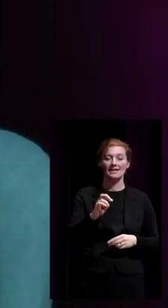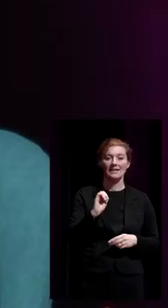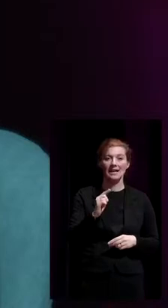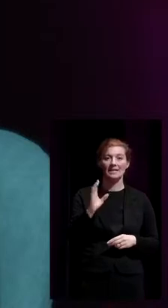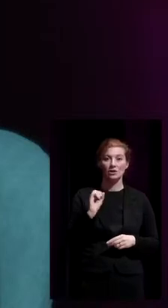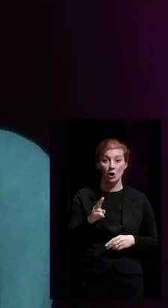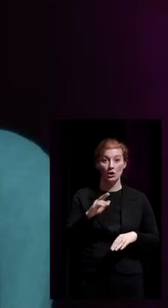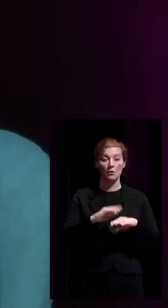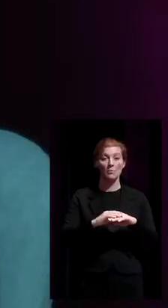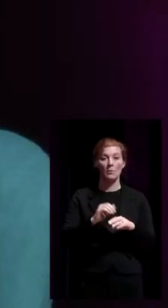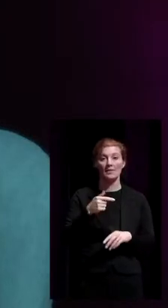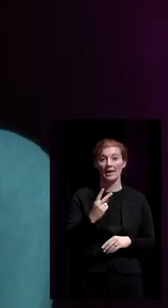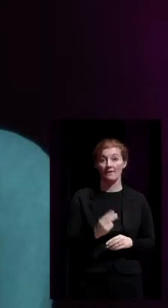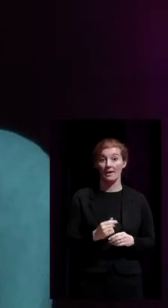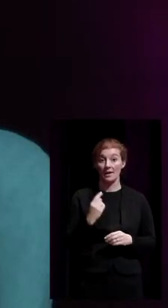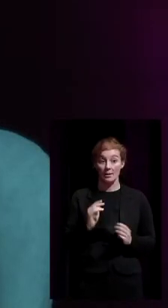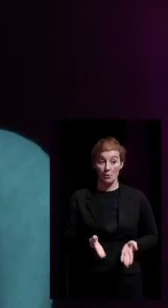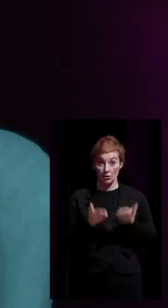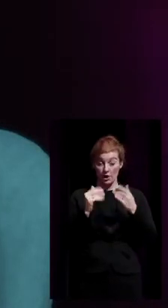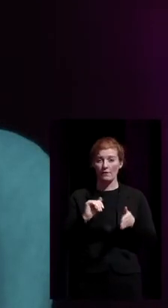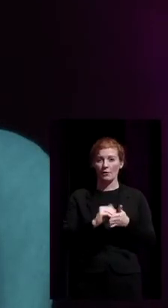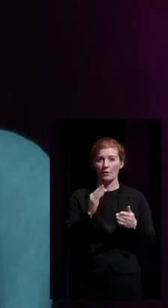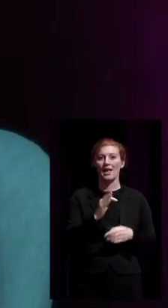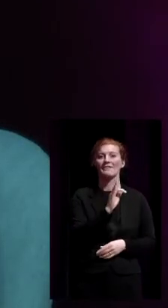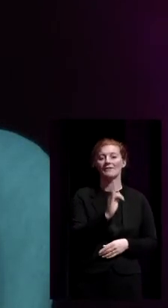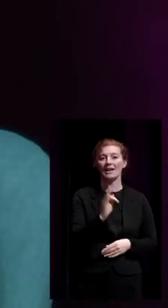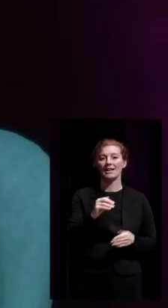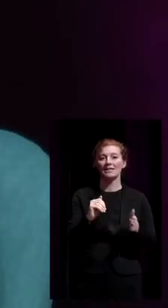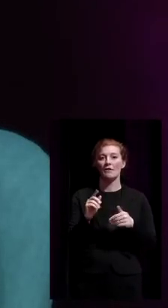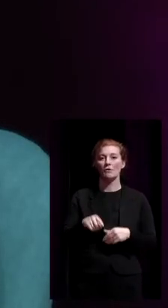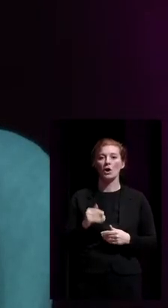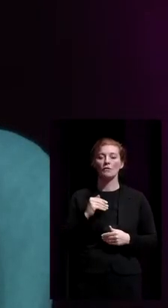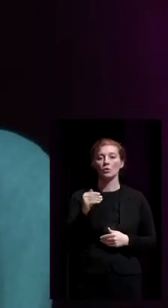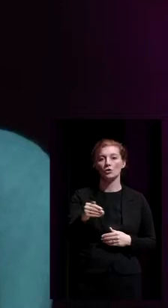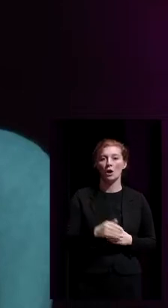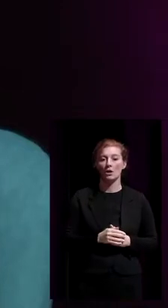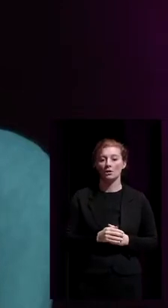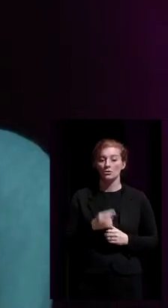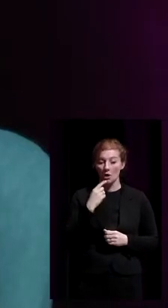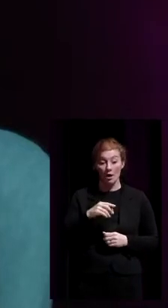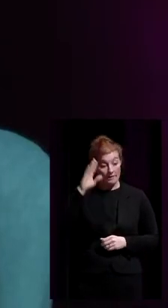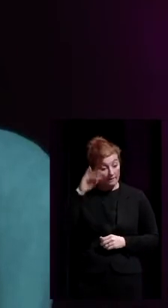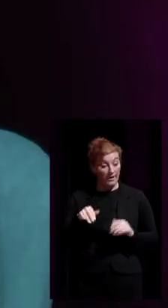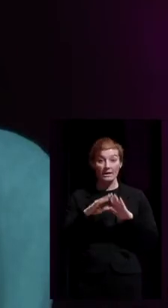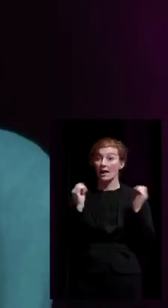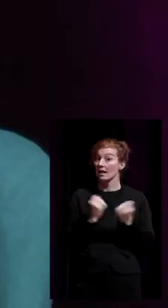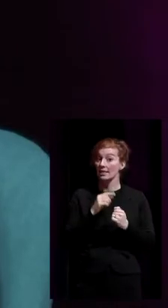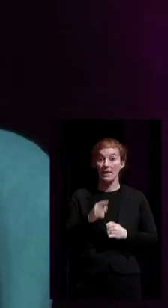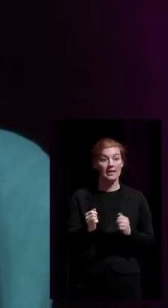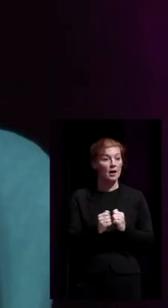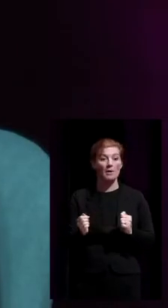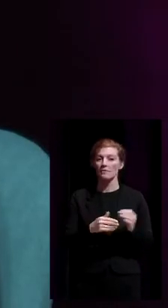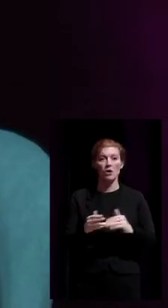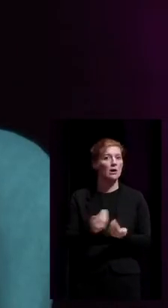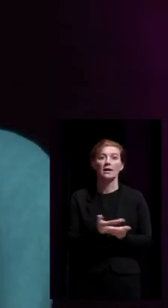tv, och hon kommer med senare. Det här att vi vet allt detta och vi gör det ändå inte, och vi har till och med